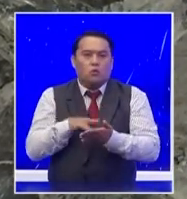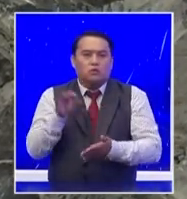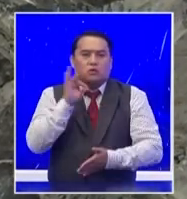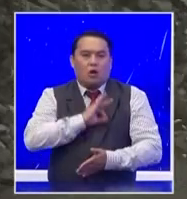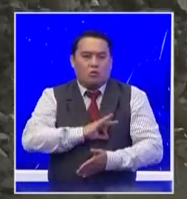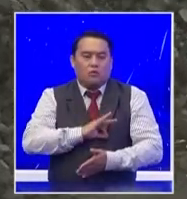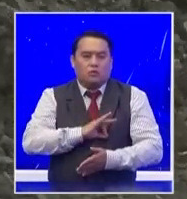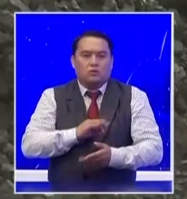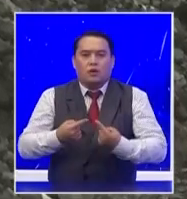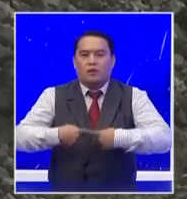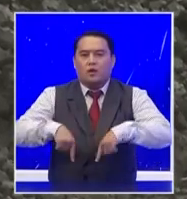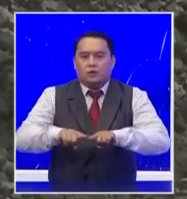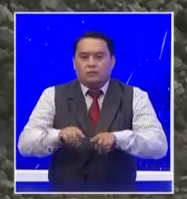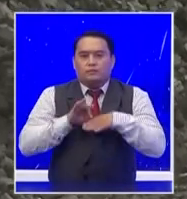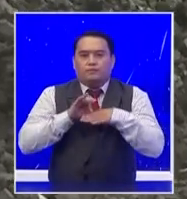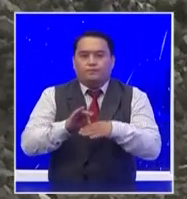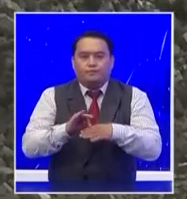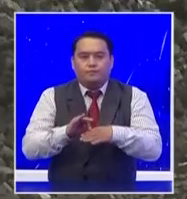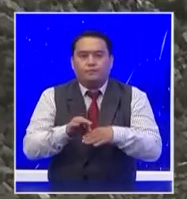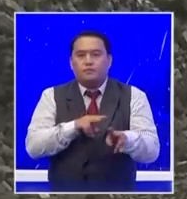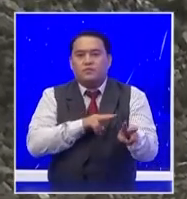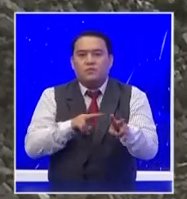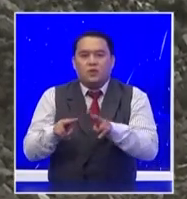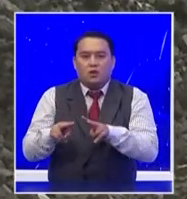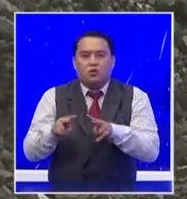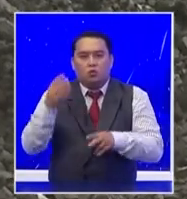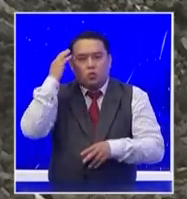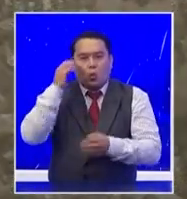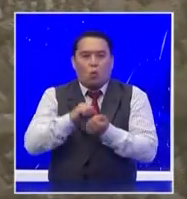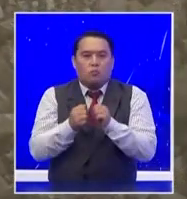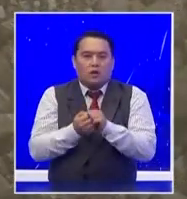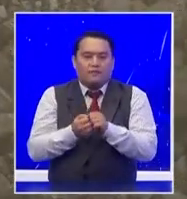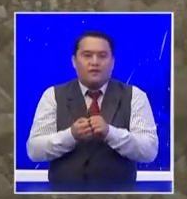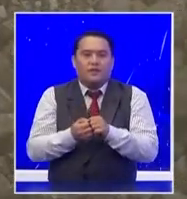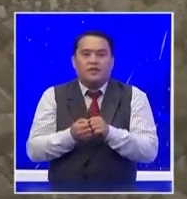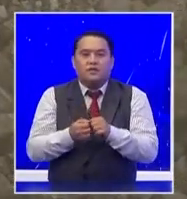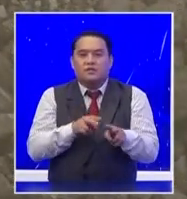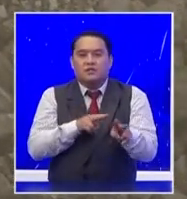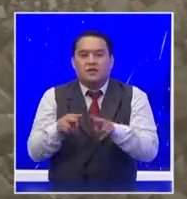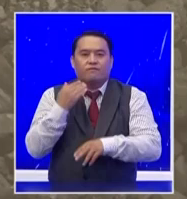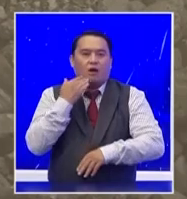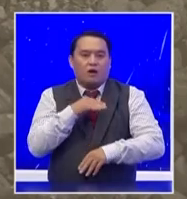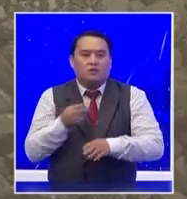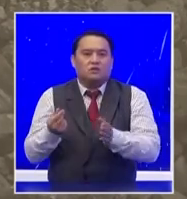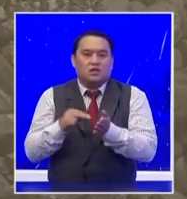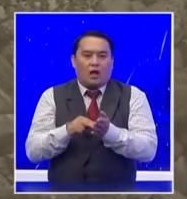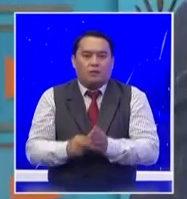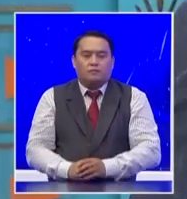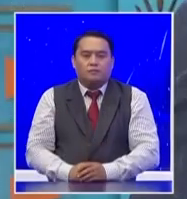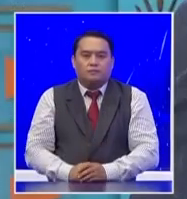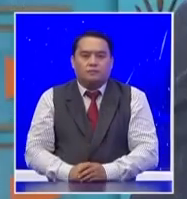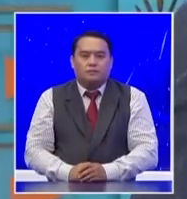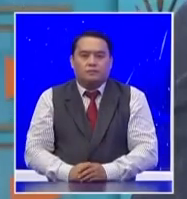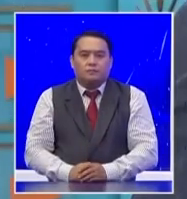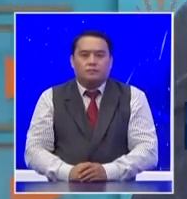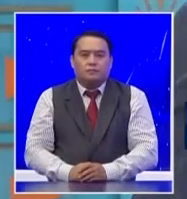и антимонопольного комитета. Они проводят ежедневный мониторинг наличия твердого топлива на угольных тупиках, следят за его качеством и ценой.